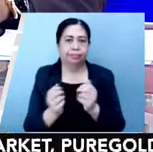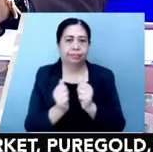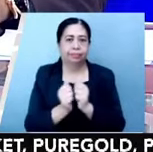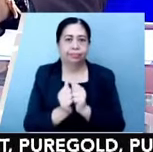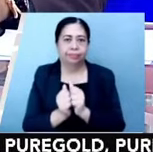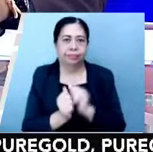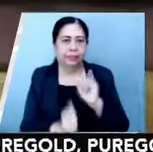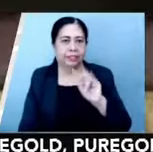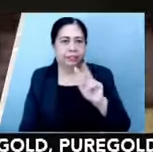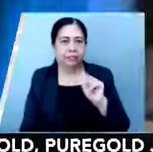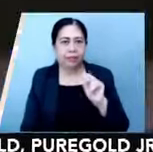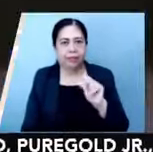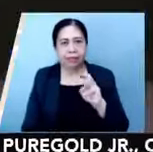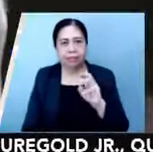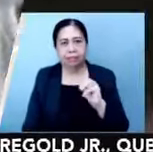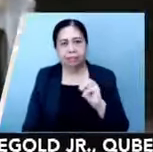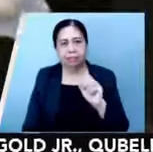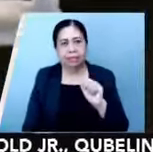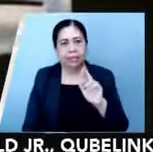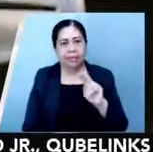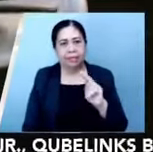Mayrina.